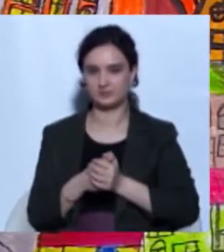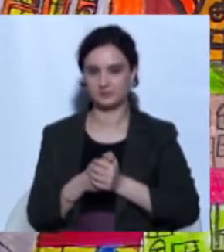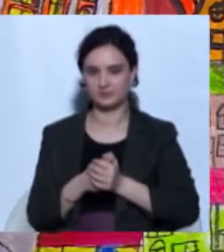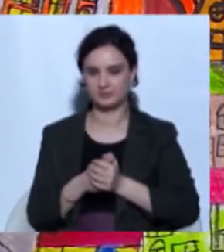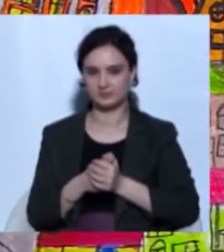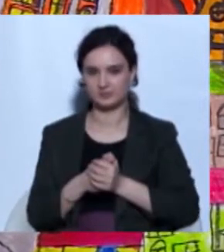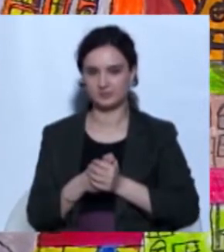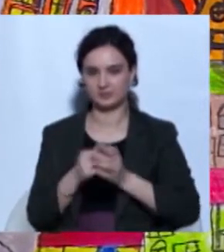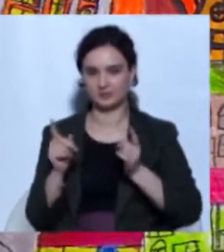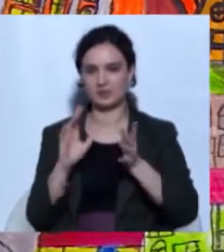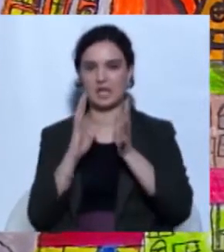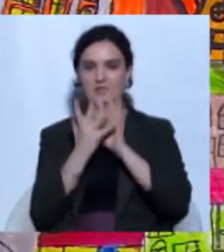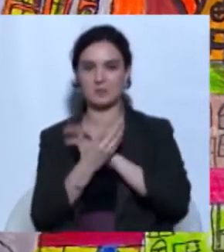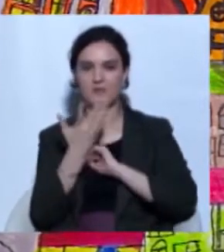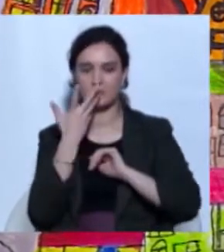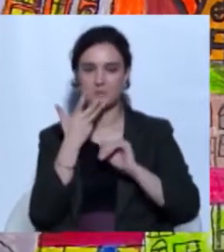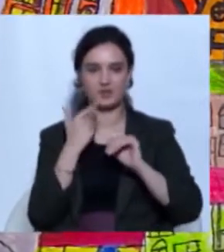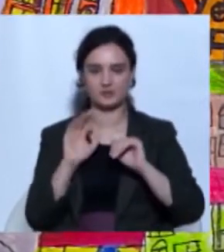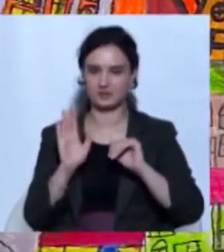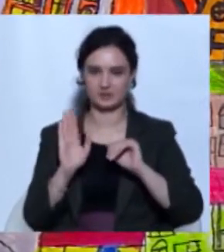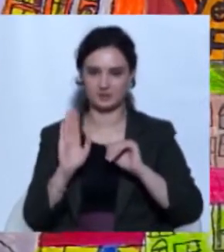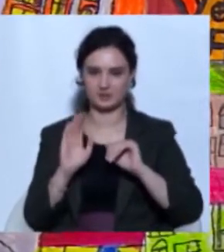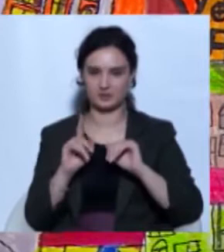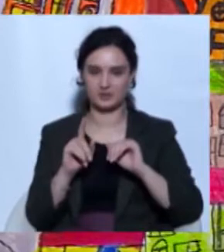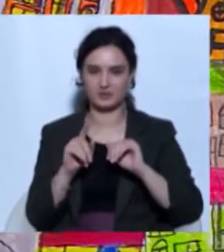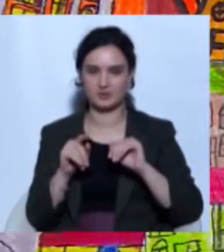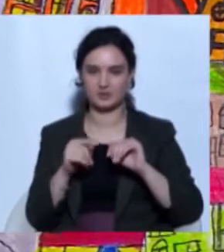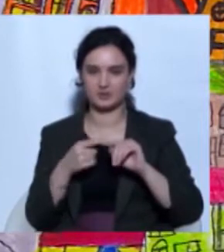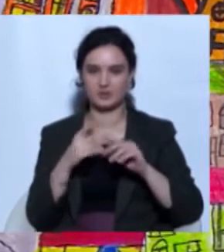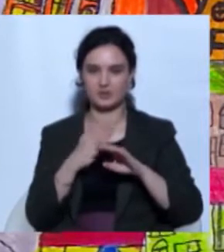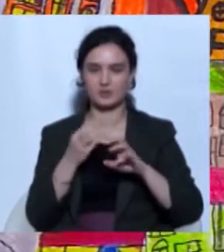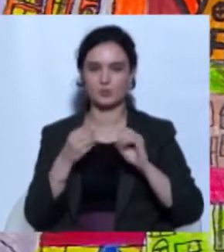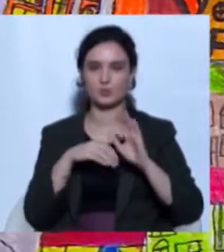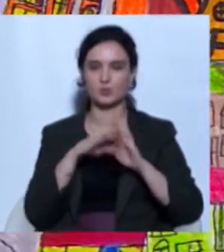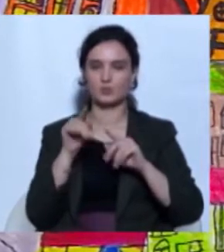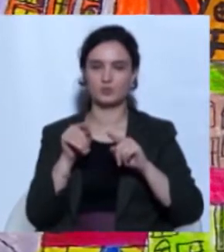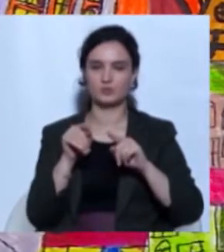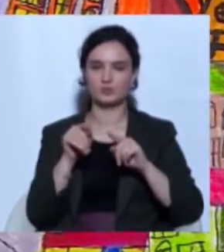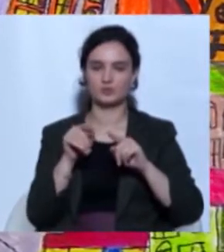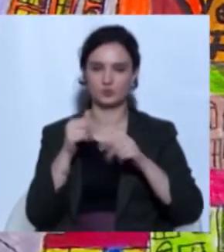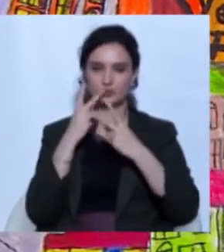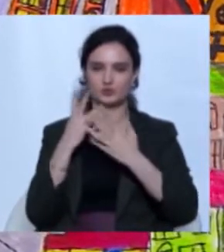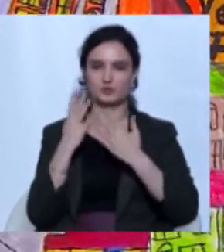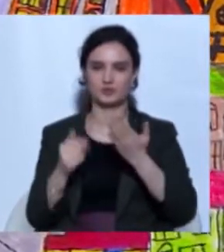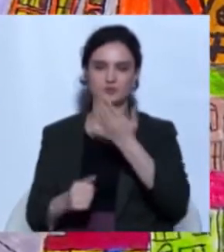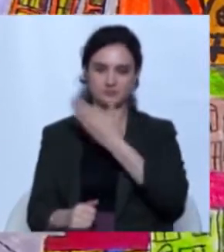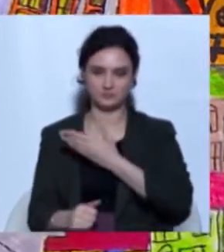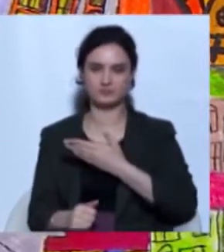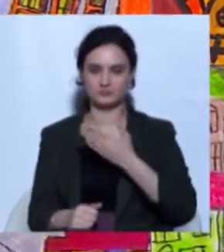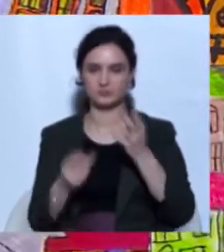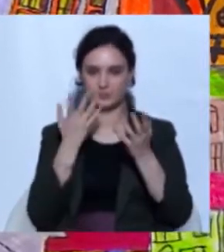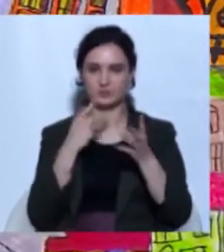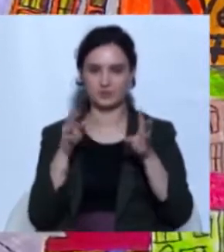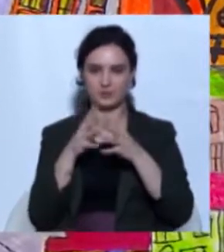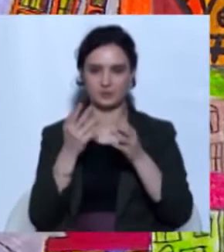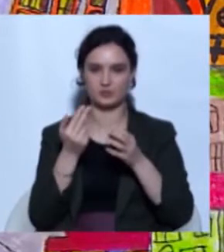არის გარდამავალი ფერები. Art monatesav esen es ari upro eset nakhat rogor chans rogori